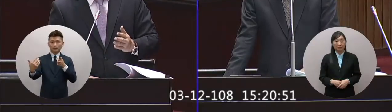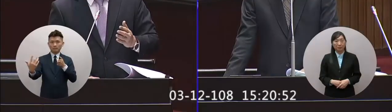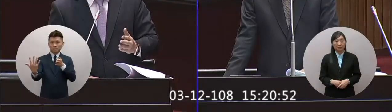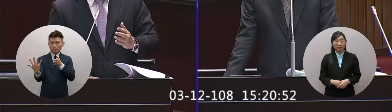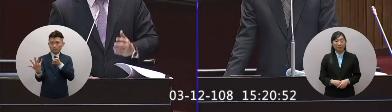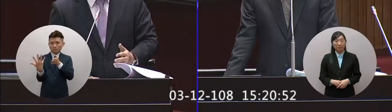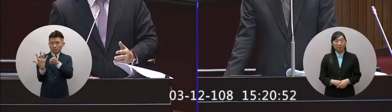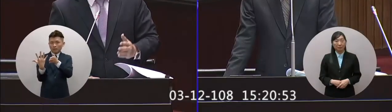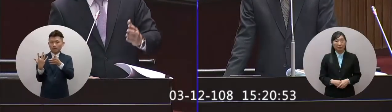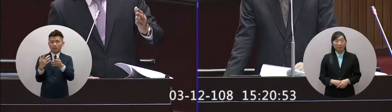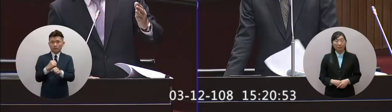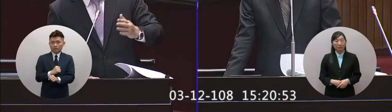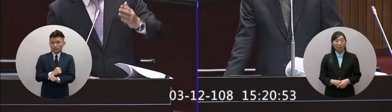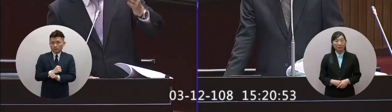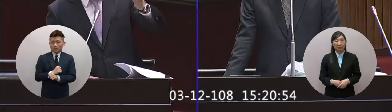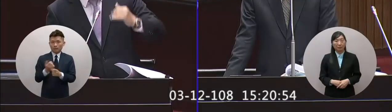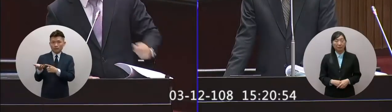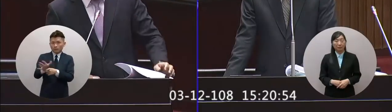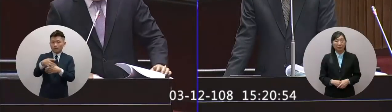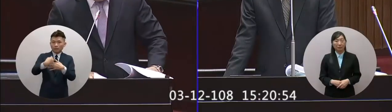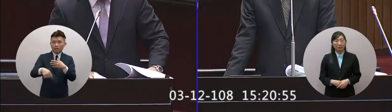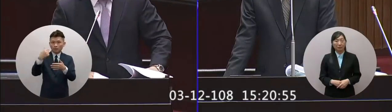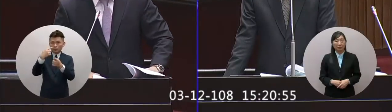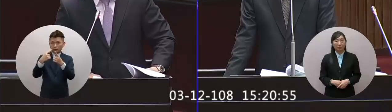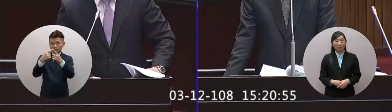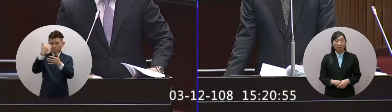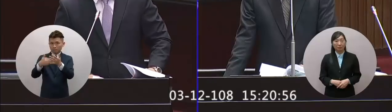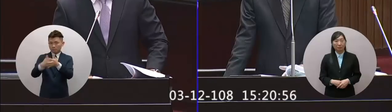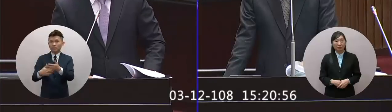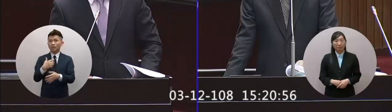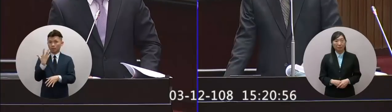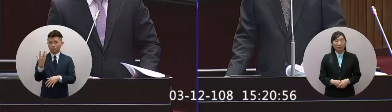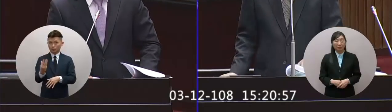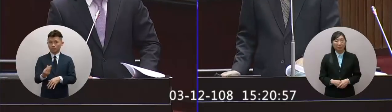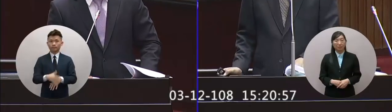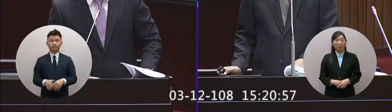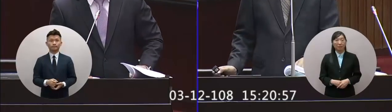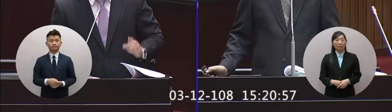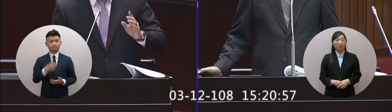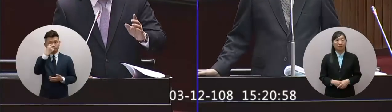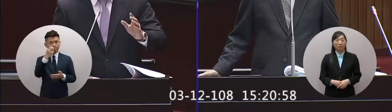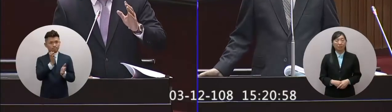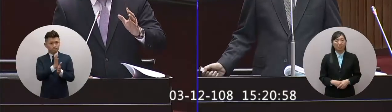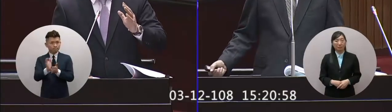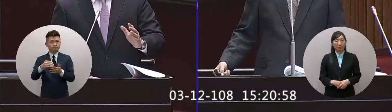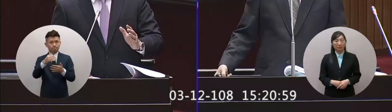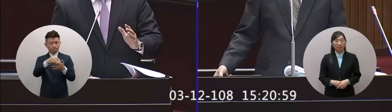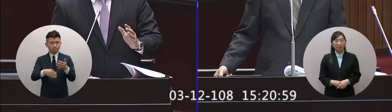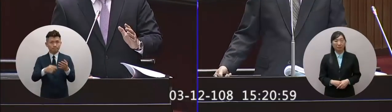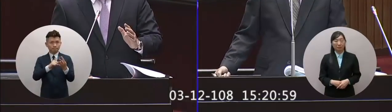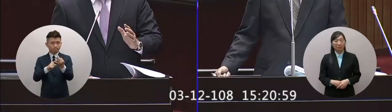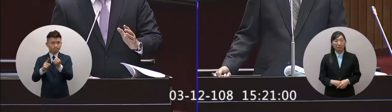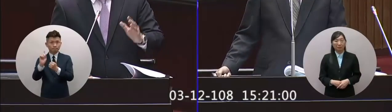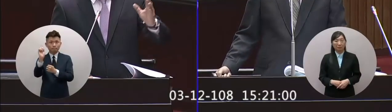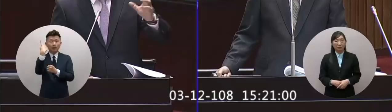伤的事件跟人数。那所有的这一些管理手段。都是需要建立在庞大的数